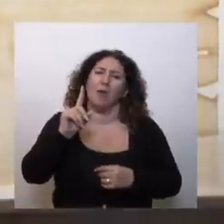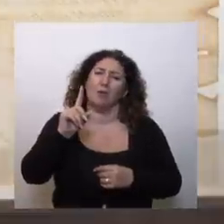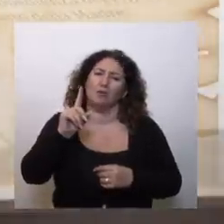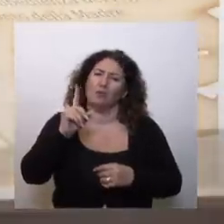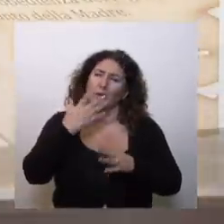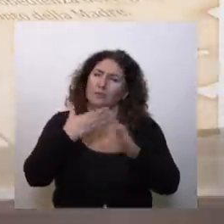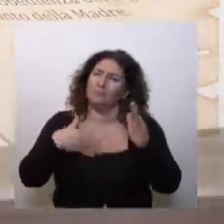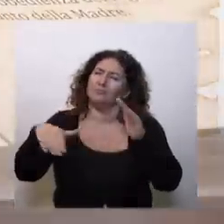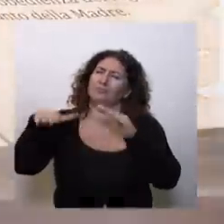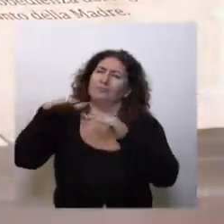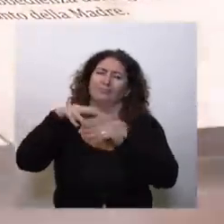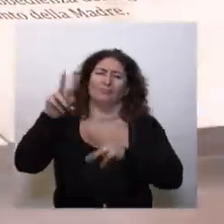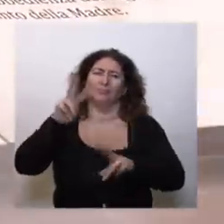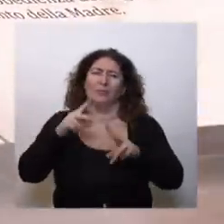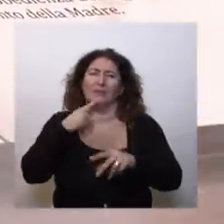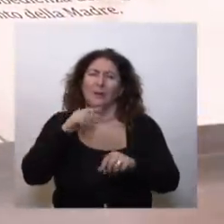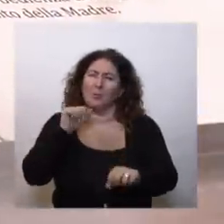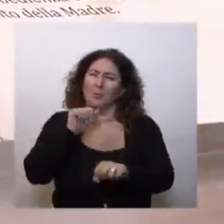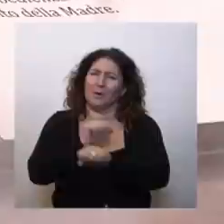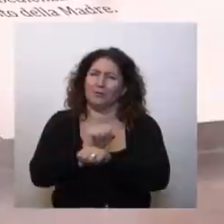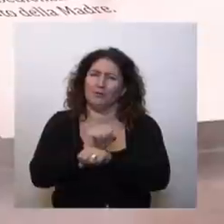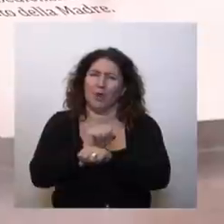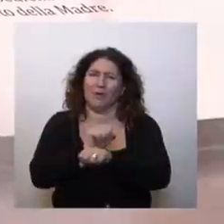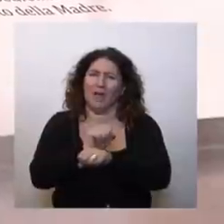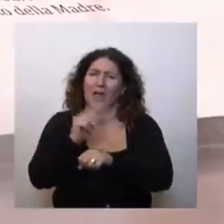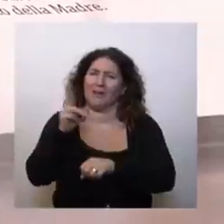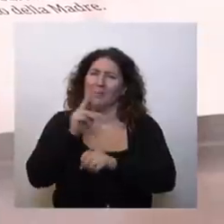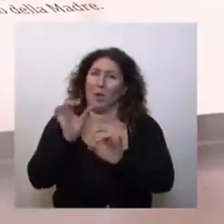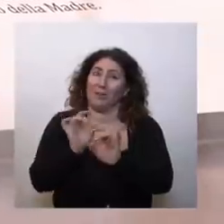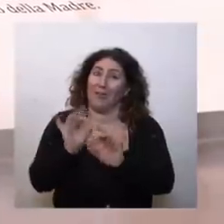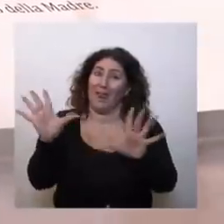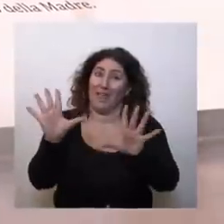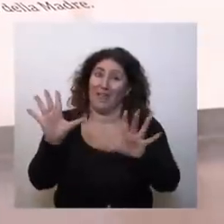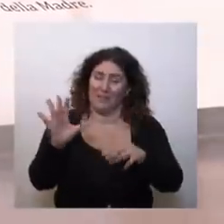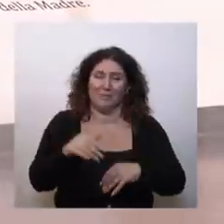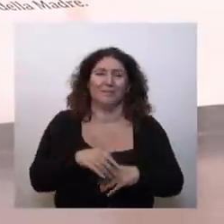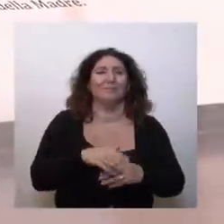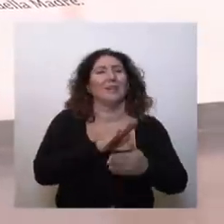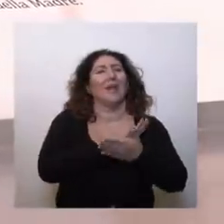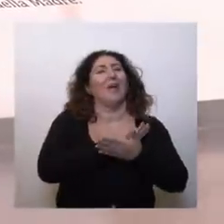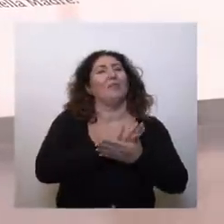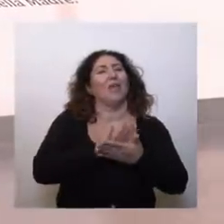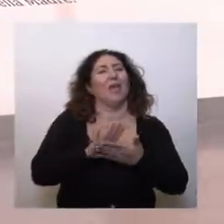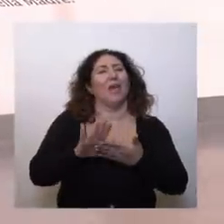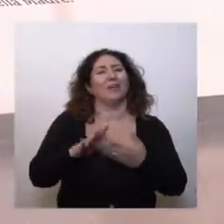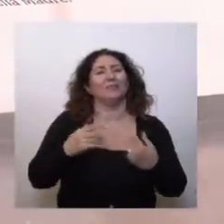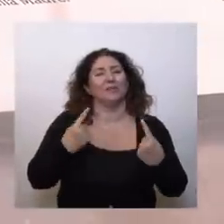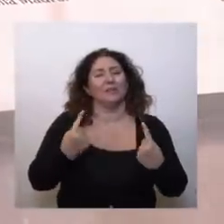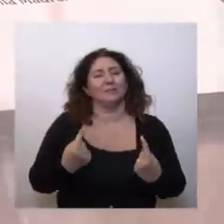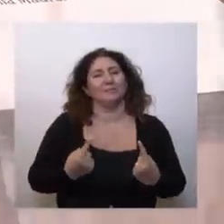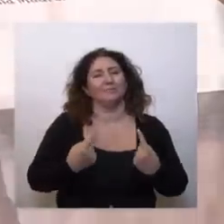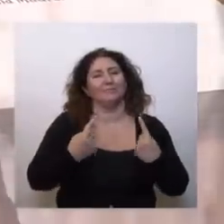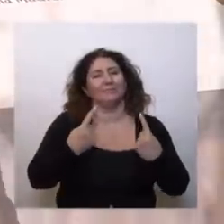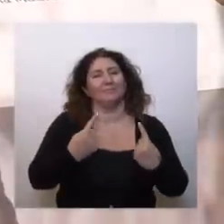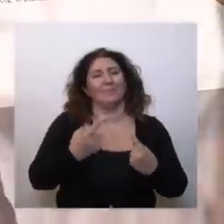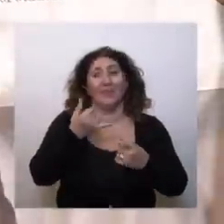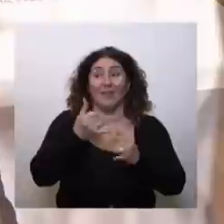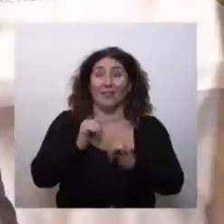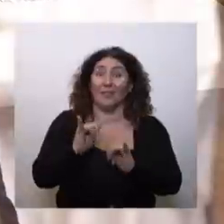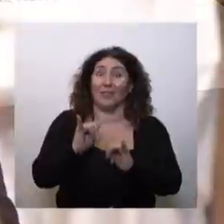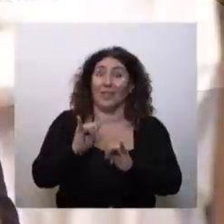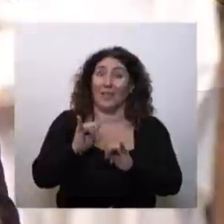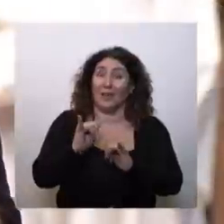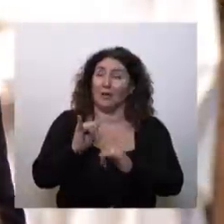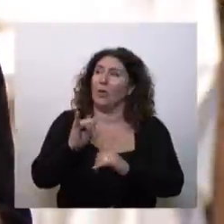i prigionieri dalla morte, la Vergine attende piena di fede la vittoria del Figlio sulla